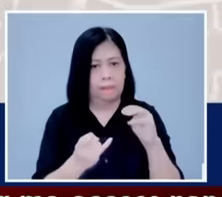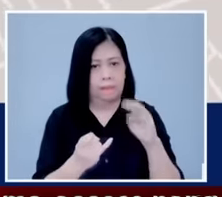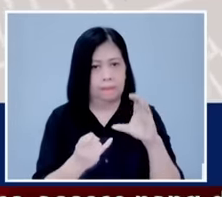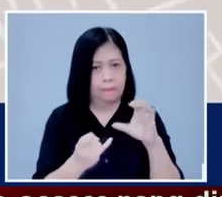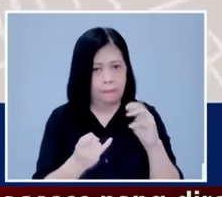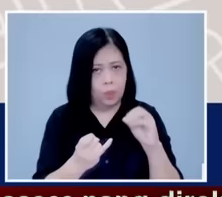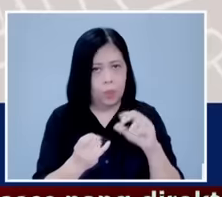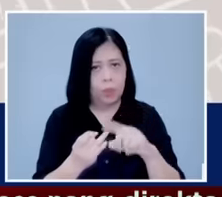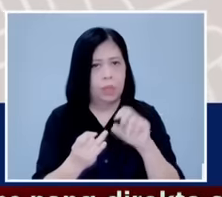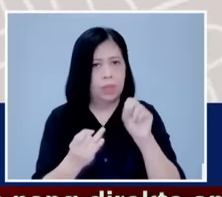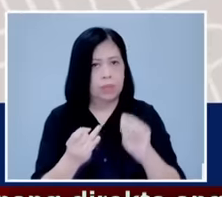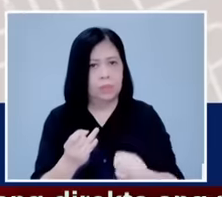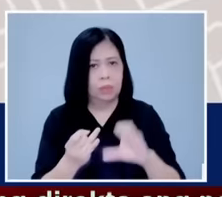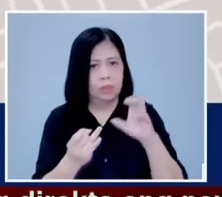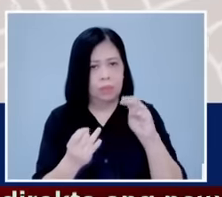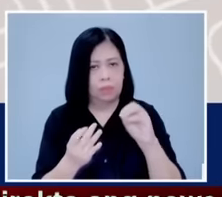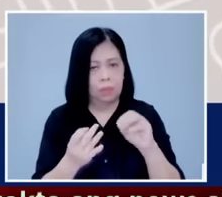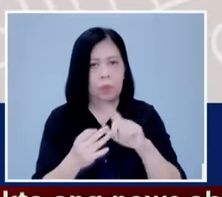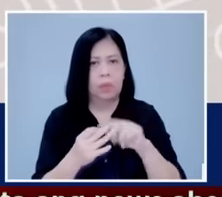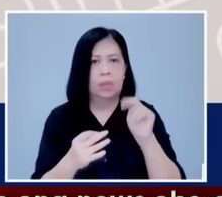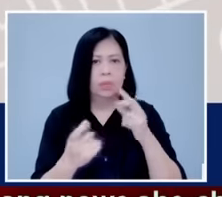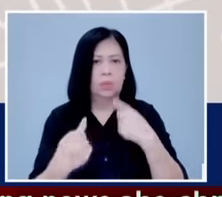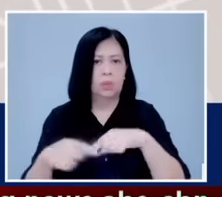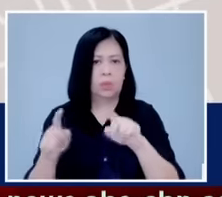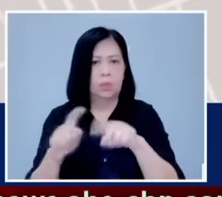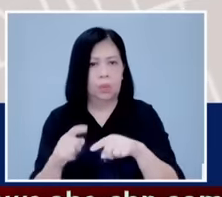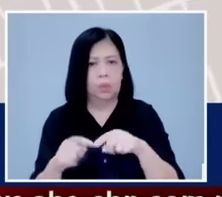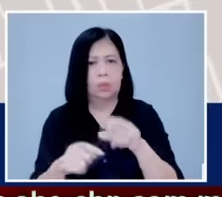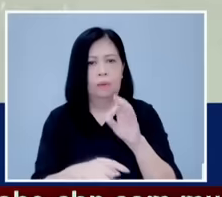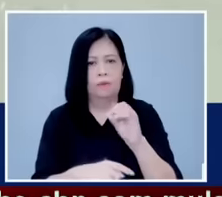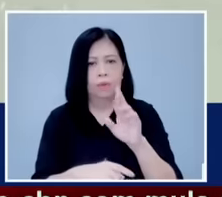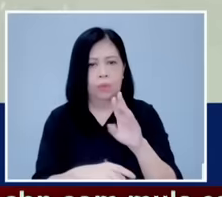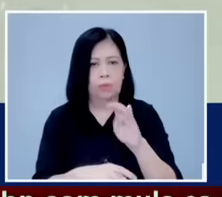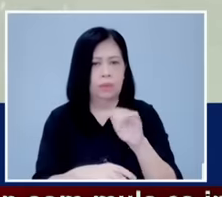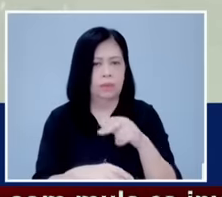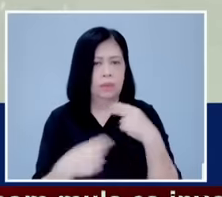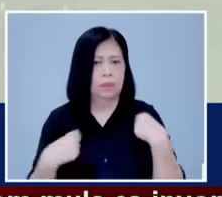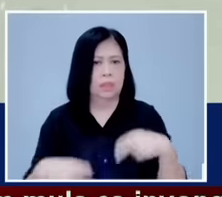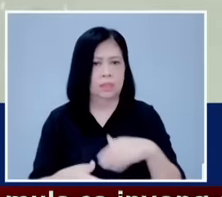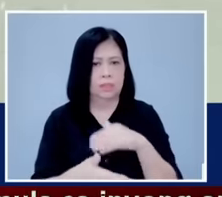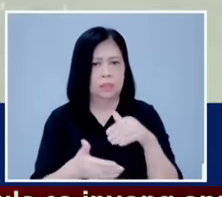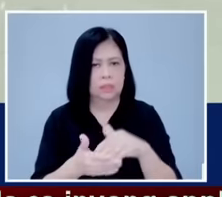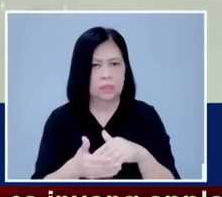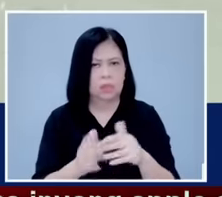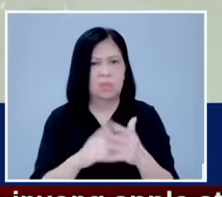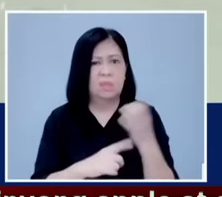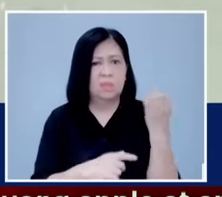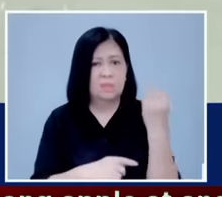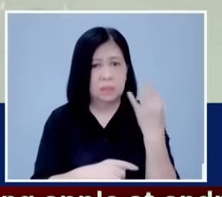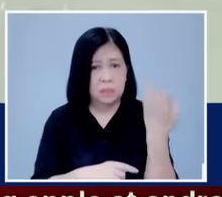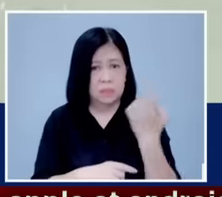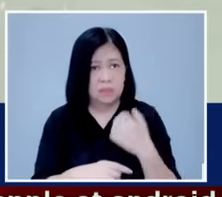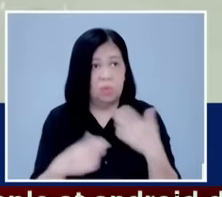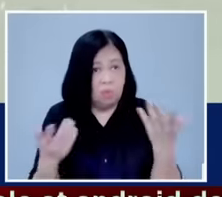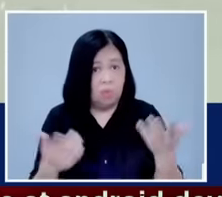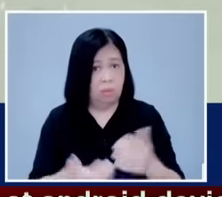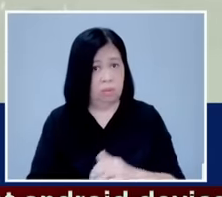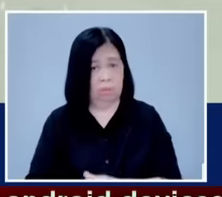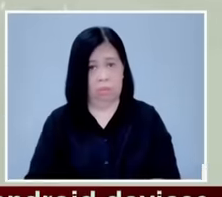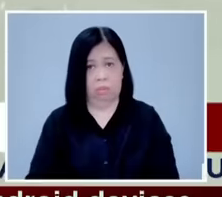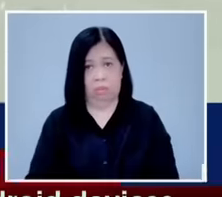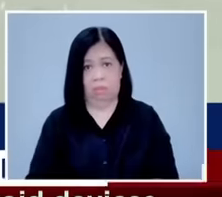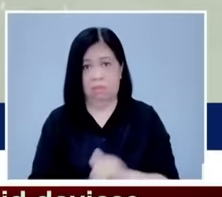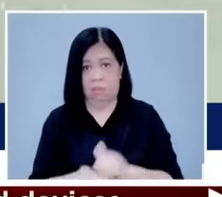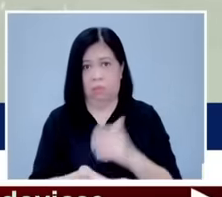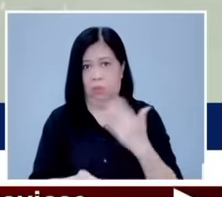Sembo kailangan pumunta sa Fort Bonifacio Health Center. Paano po kung emergency? Eh paano na po nga? Kaya nga